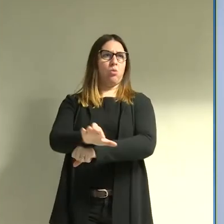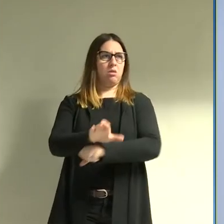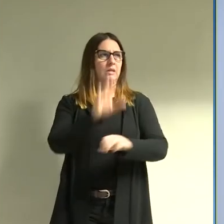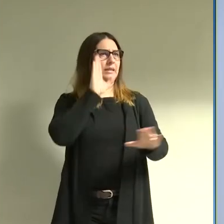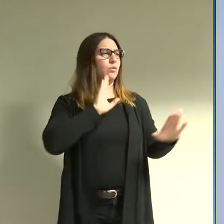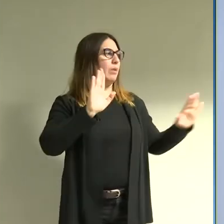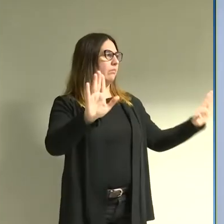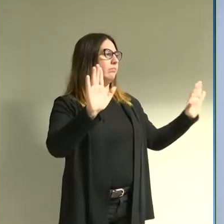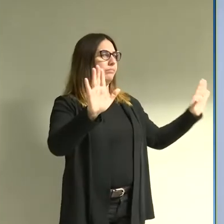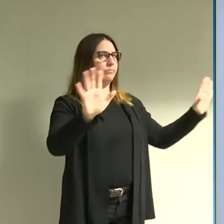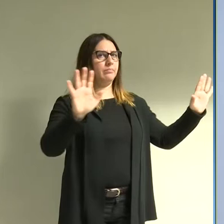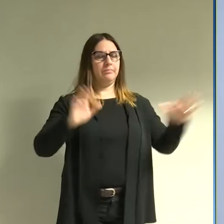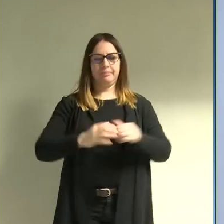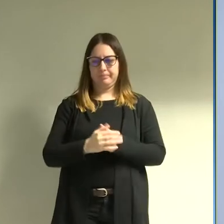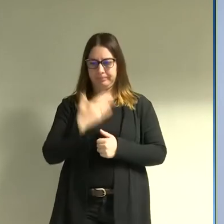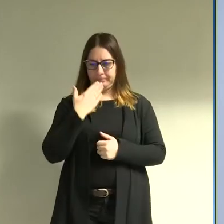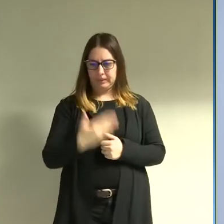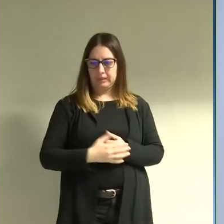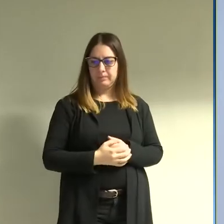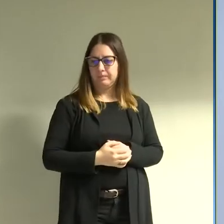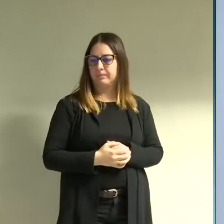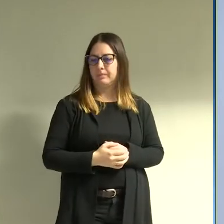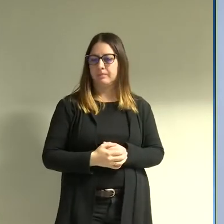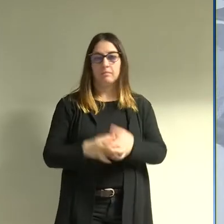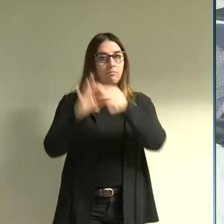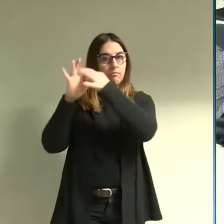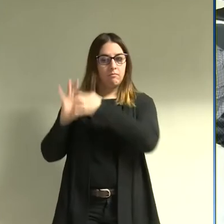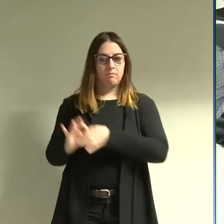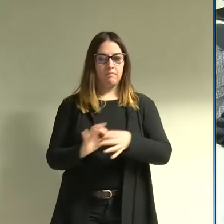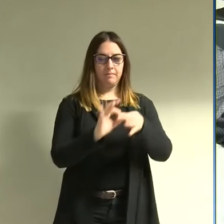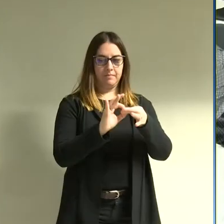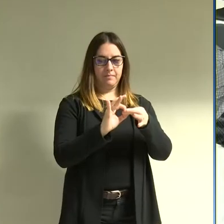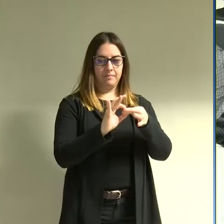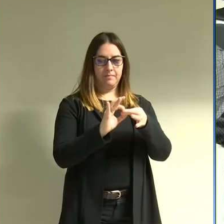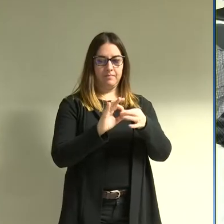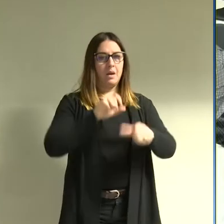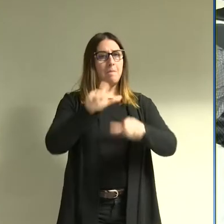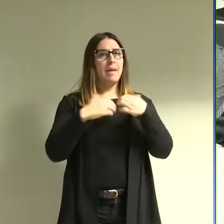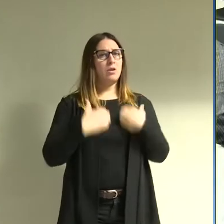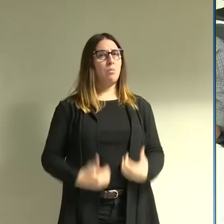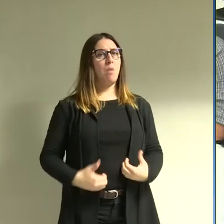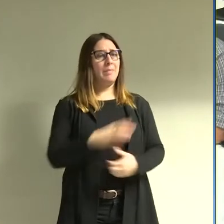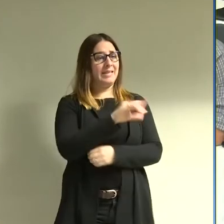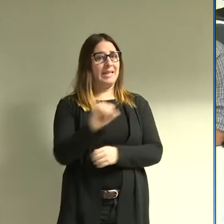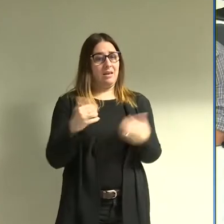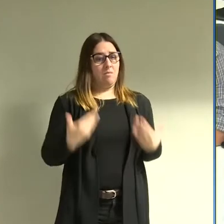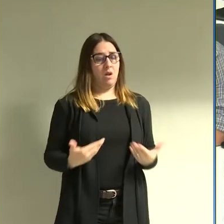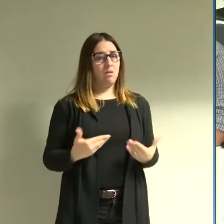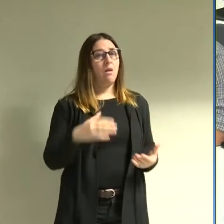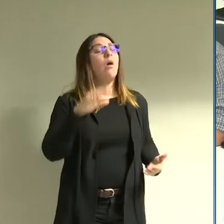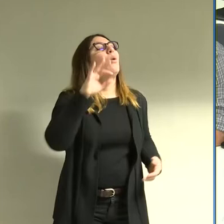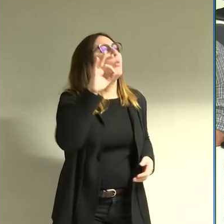merci je disais donc que les membres des cci actuelle kiwi depuis